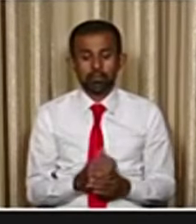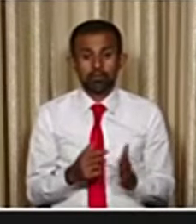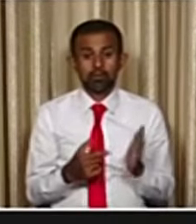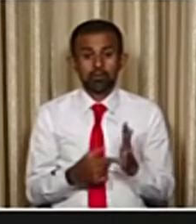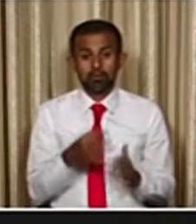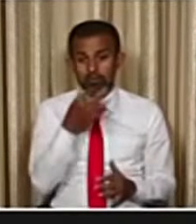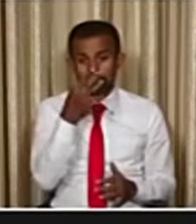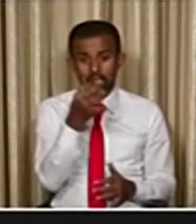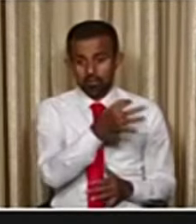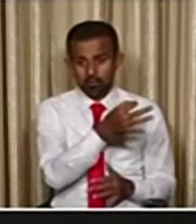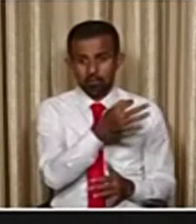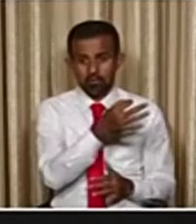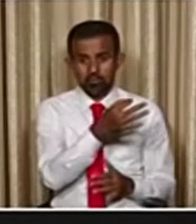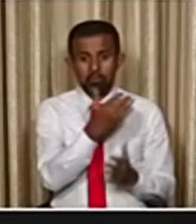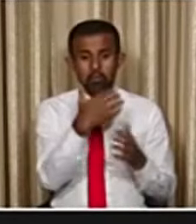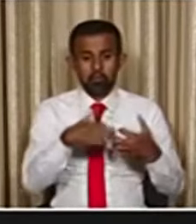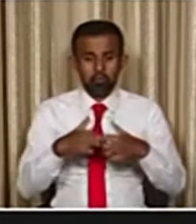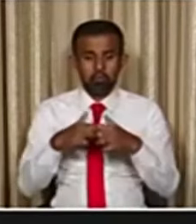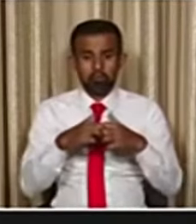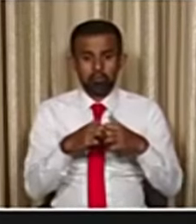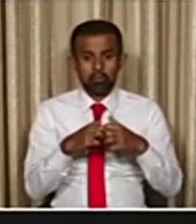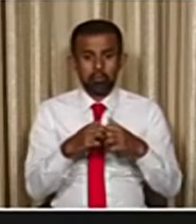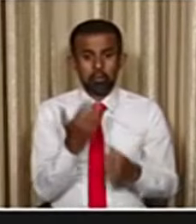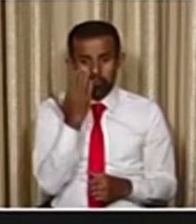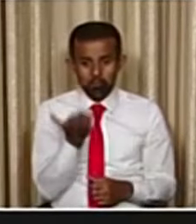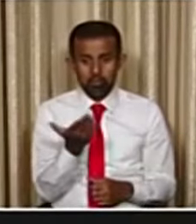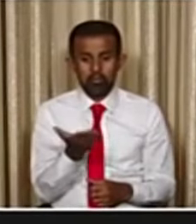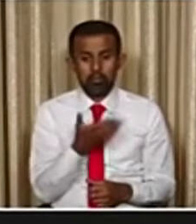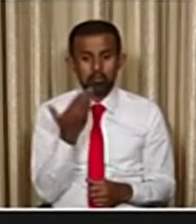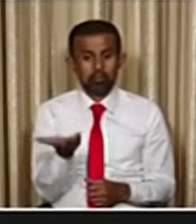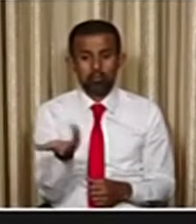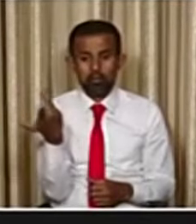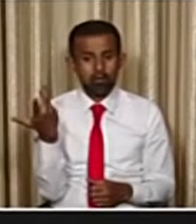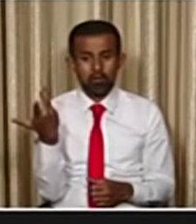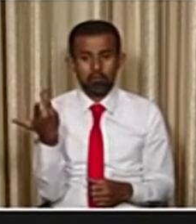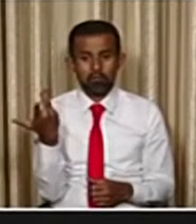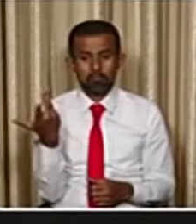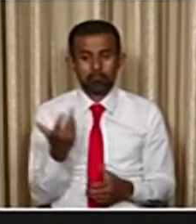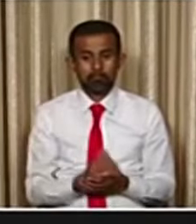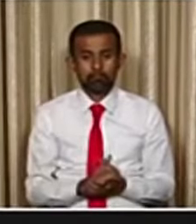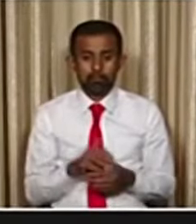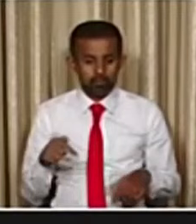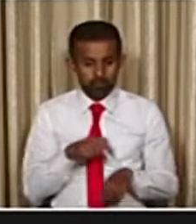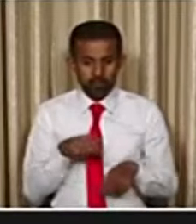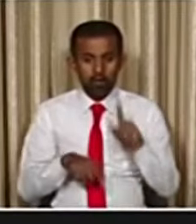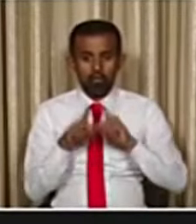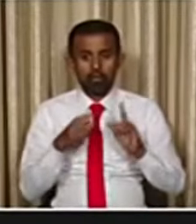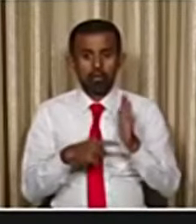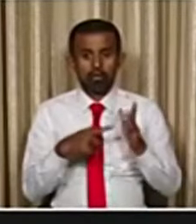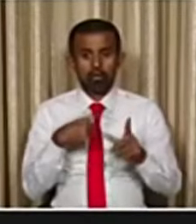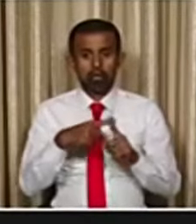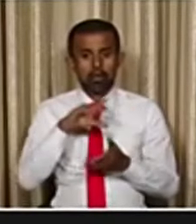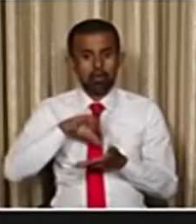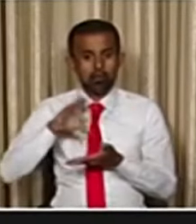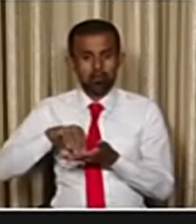ට්වීට් වල කිව්වේ ඒ තිබ අර්බුදය. ඒ අර්බුදයට මුහුණ දෙන්න එයාට හැකියාවක් තිබෙන්නේ නැහැ. දැන් කතා කරනවා මේ ටැක්ස් එකතු